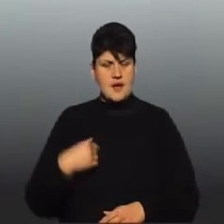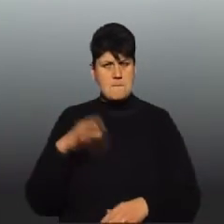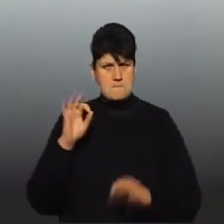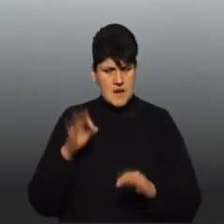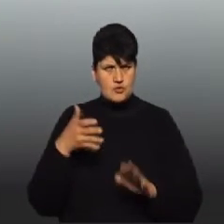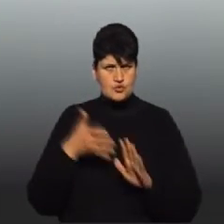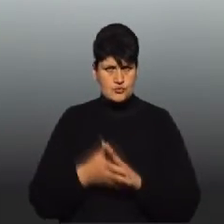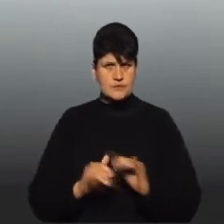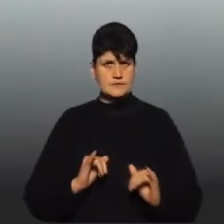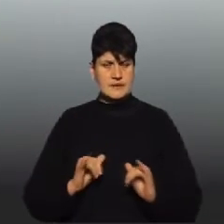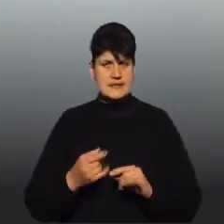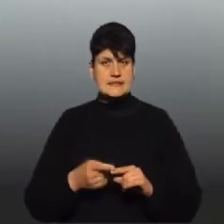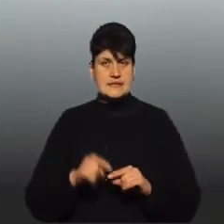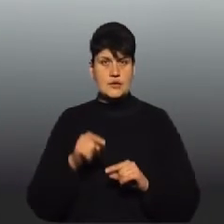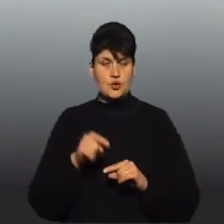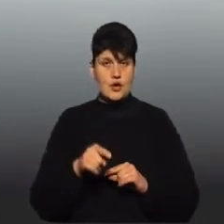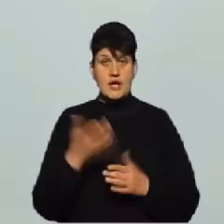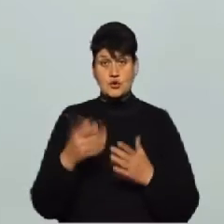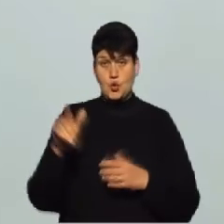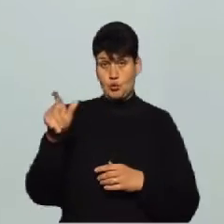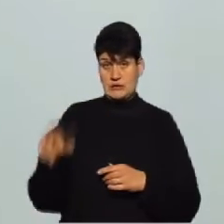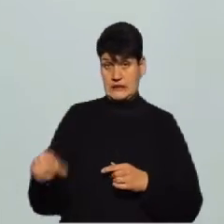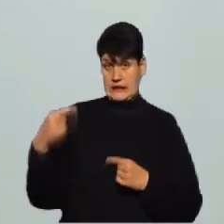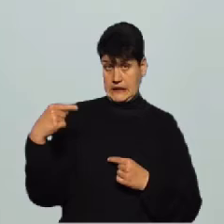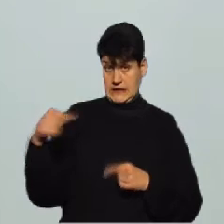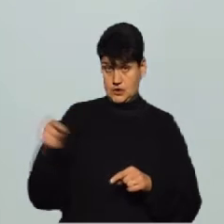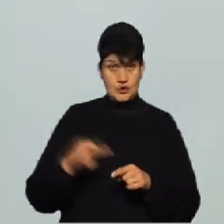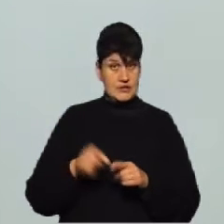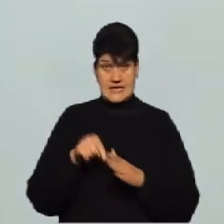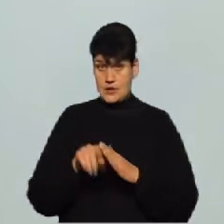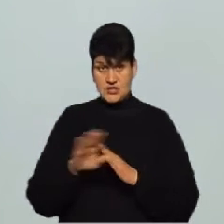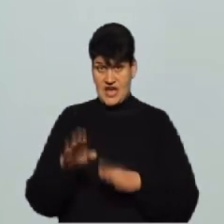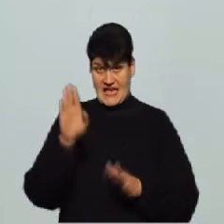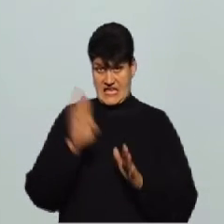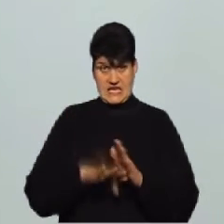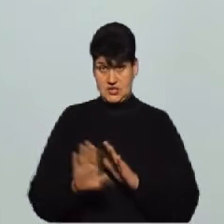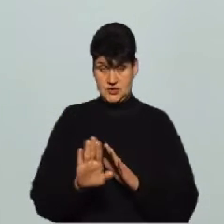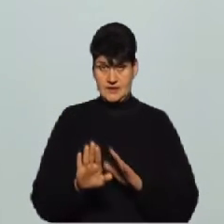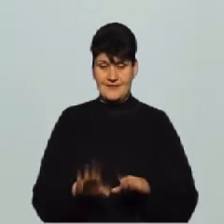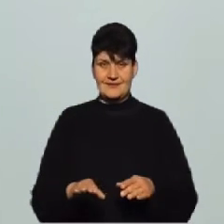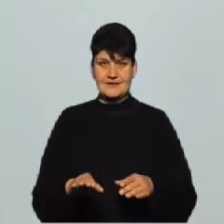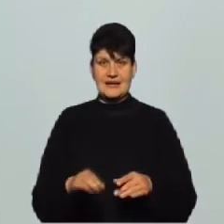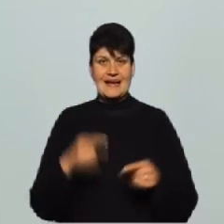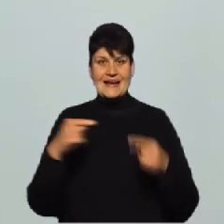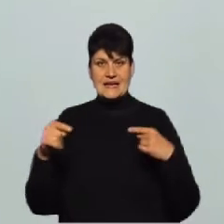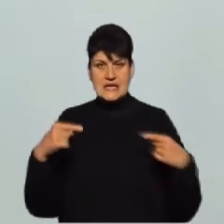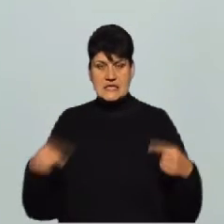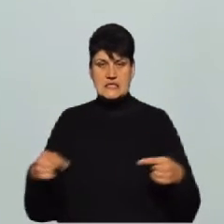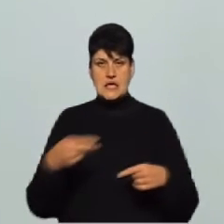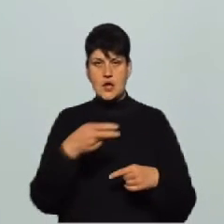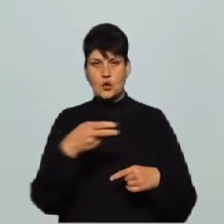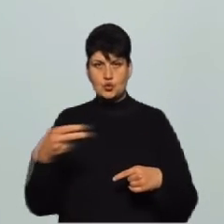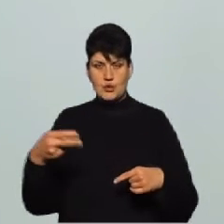людина інша, то не означає, що гірша? Тобто різні дорівнює рівні. Не те, що от є моя позиція і вона